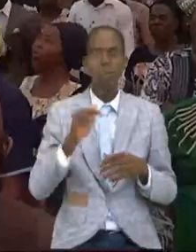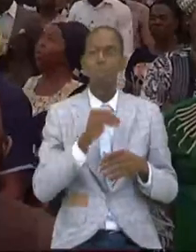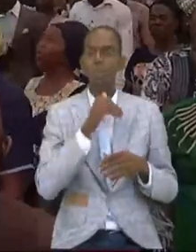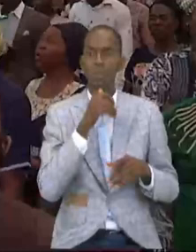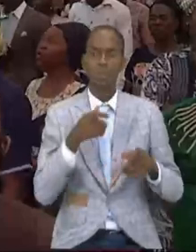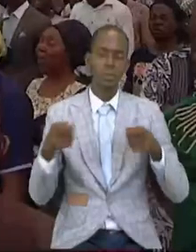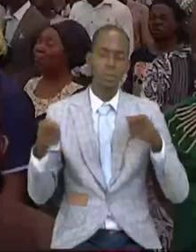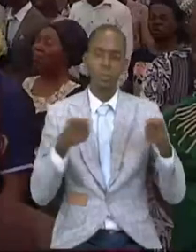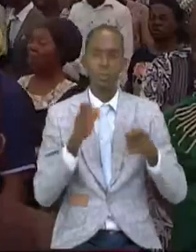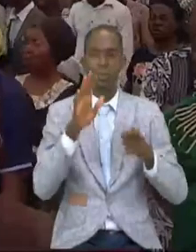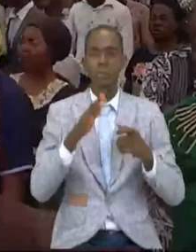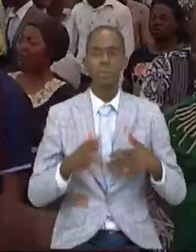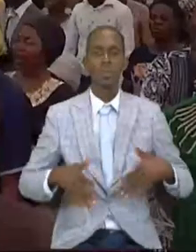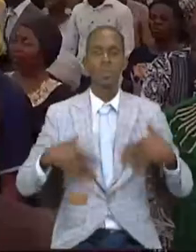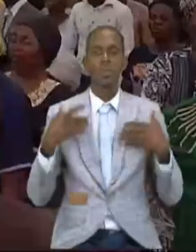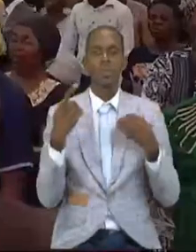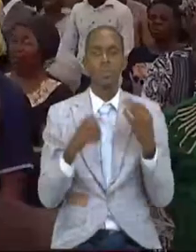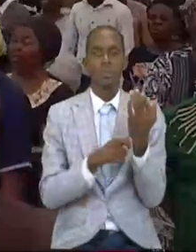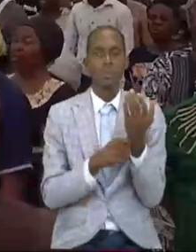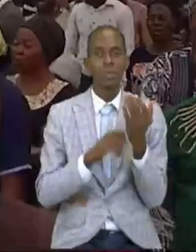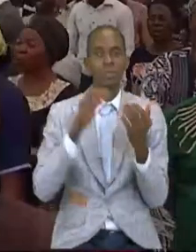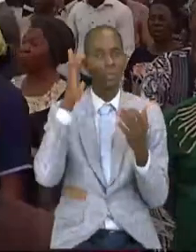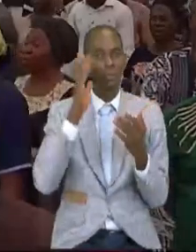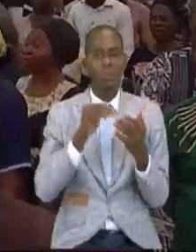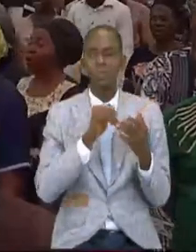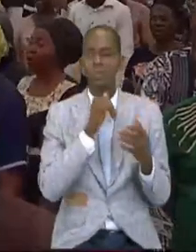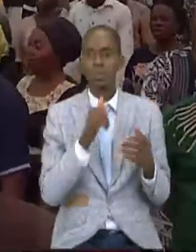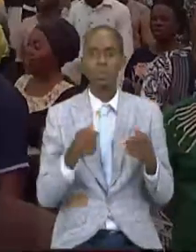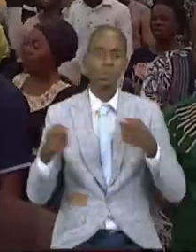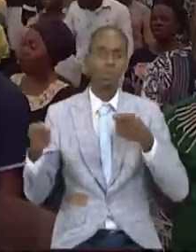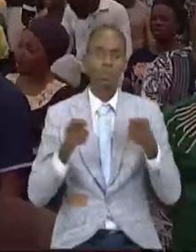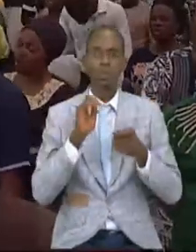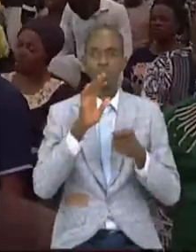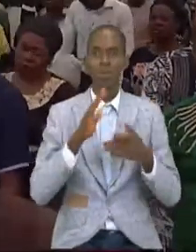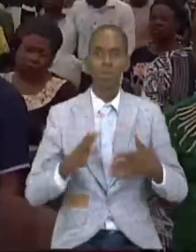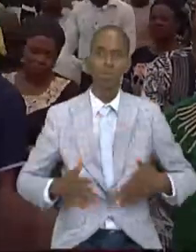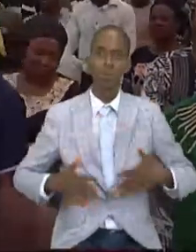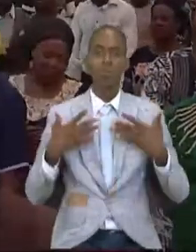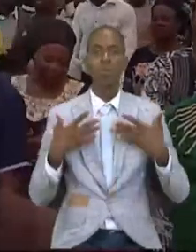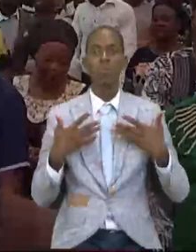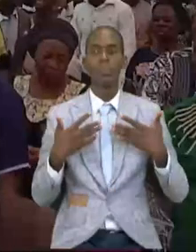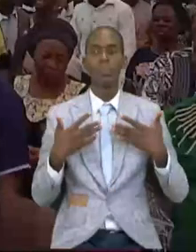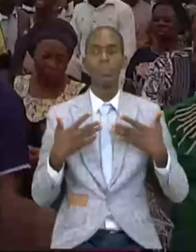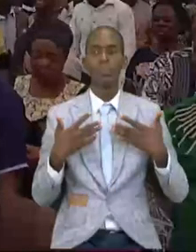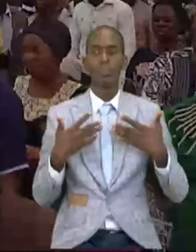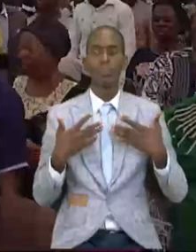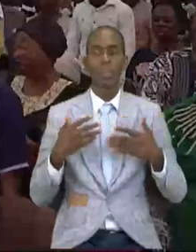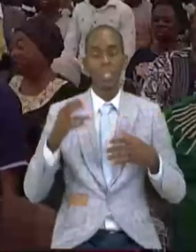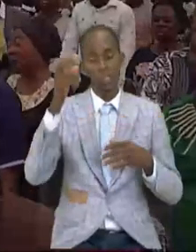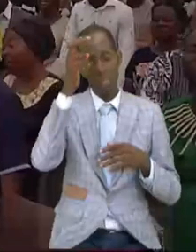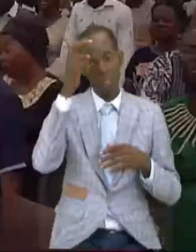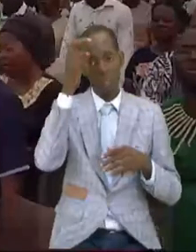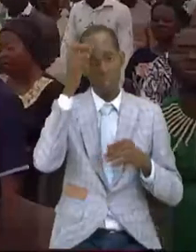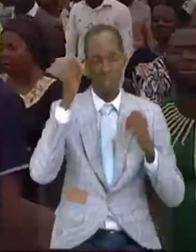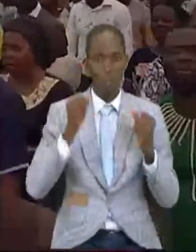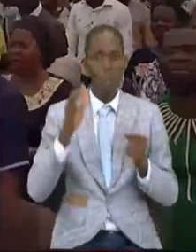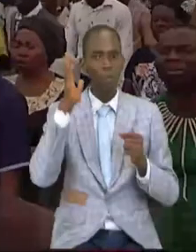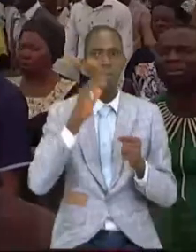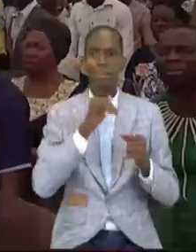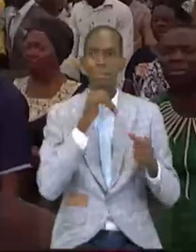Satan n'aura pas la même mise dans votre vie. La chair n'aura pas le dessus sur vous.